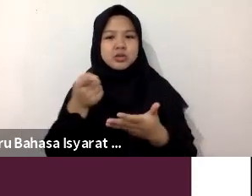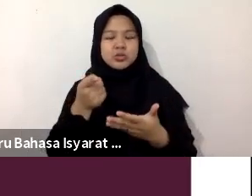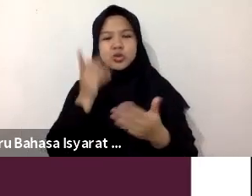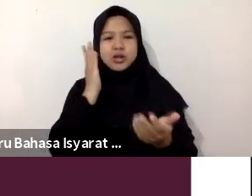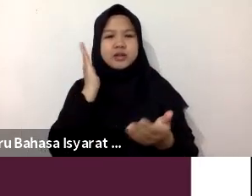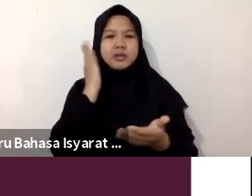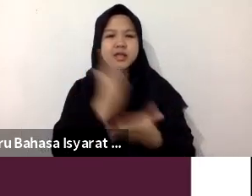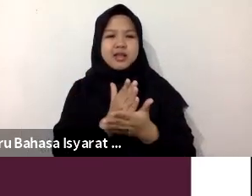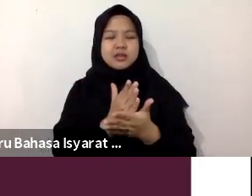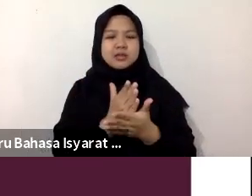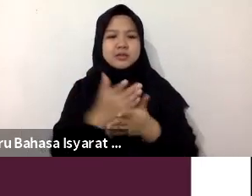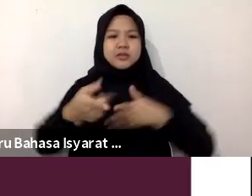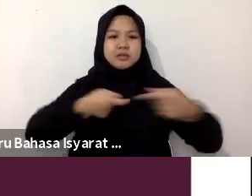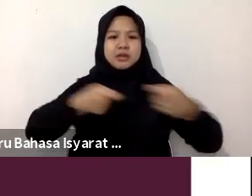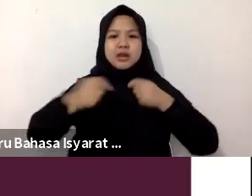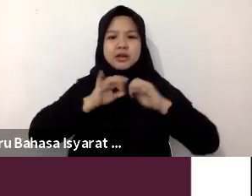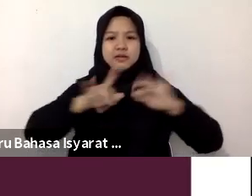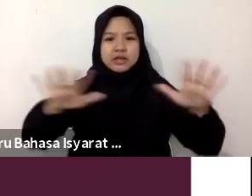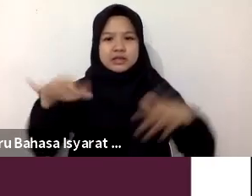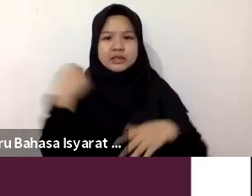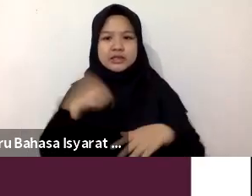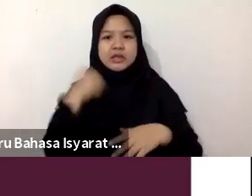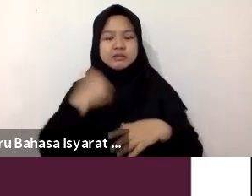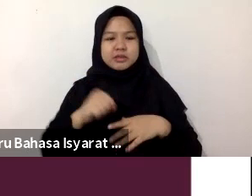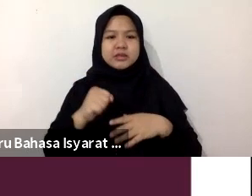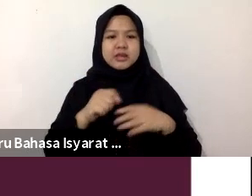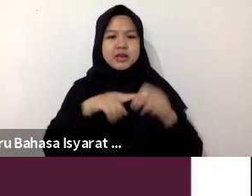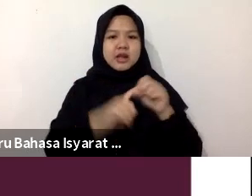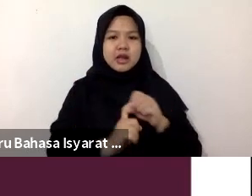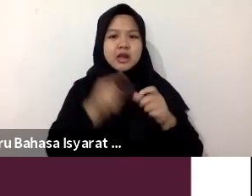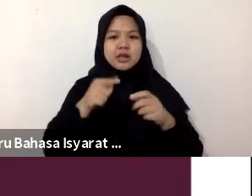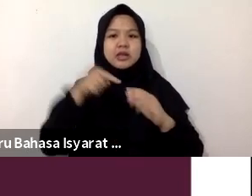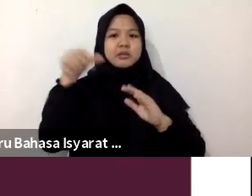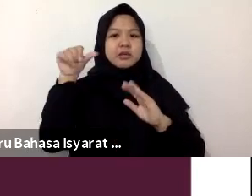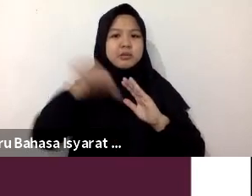terbatas, pengendalian infeksinya tidak dapat diandalkan, tentu saja ini memperburuk